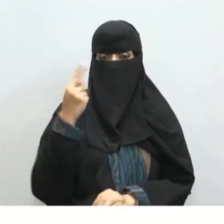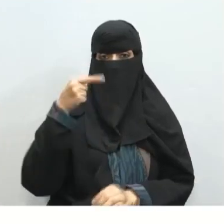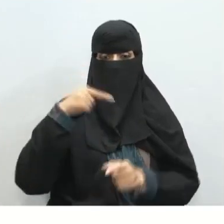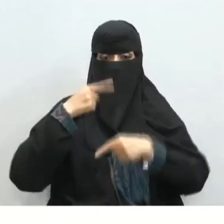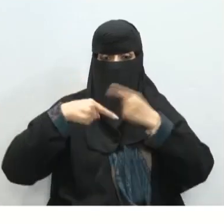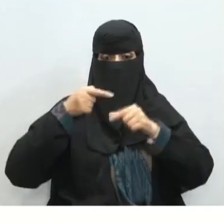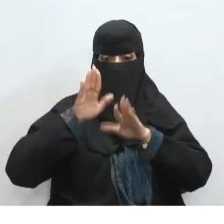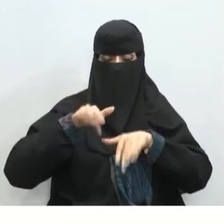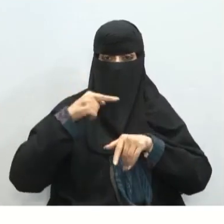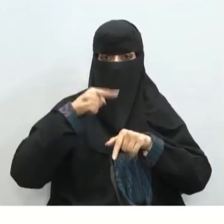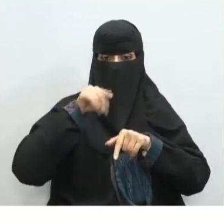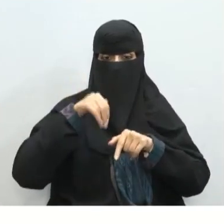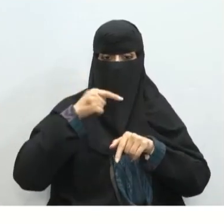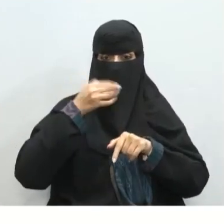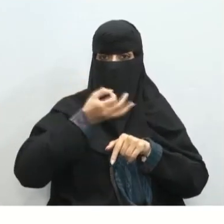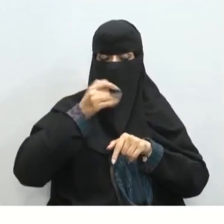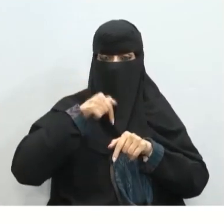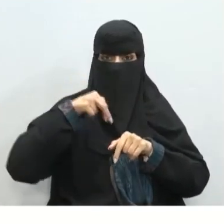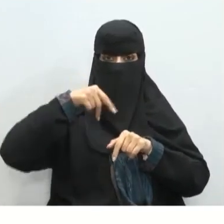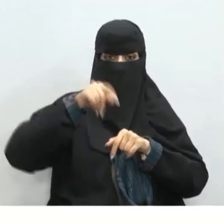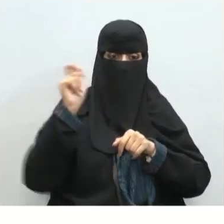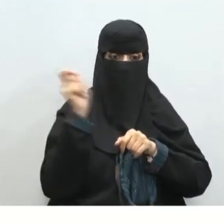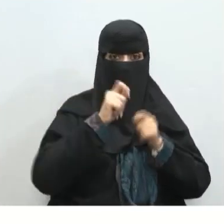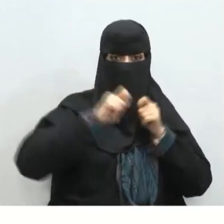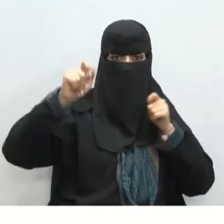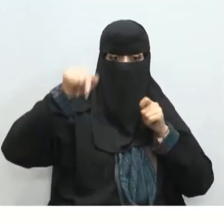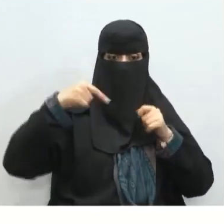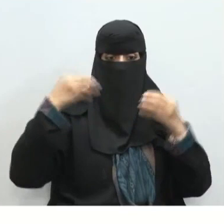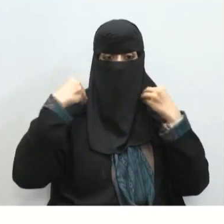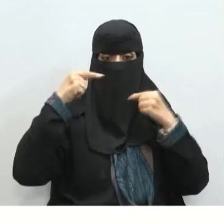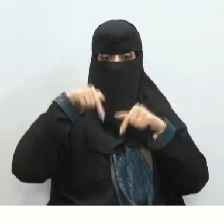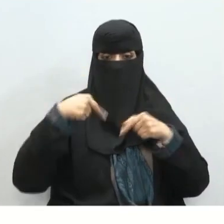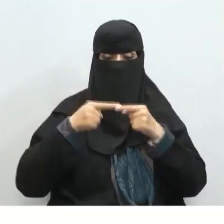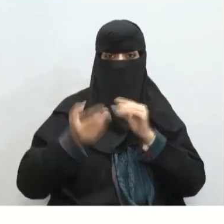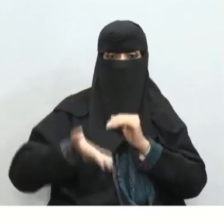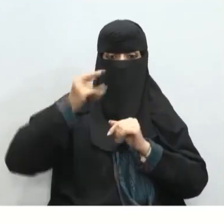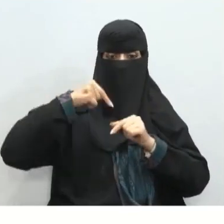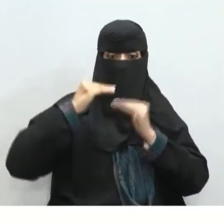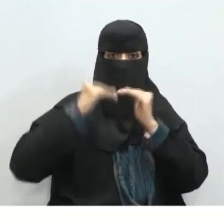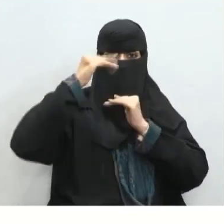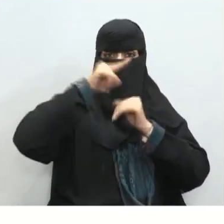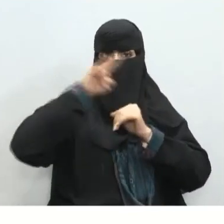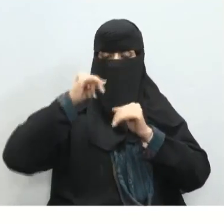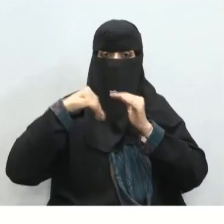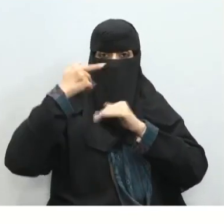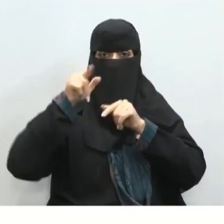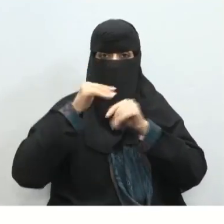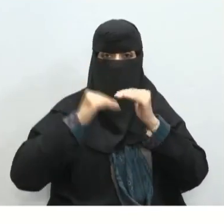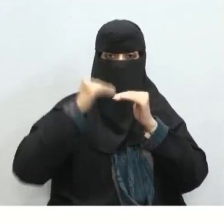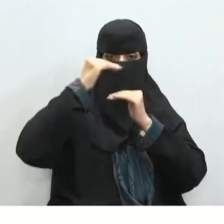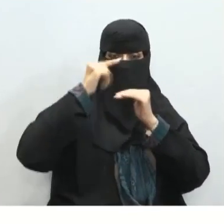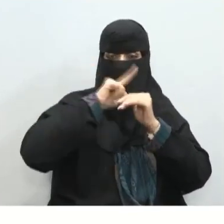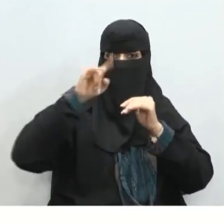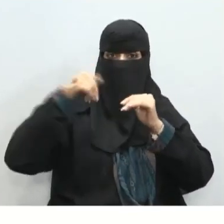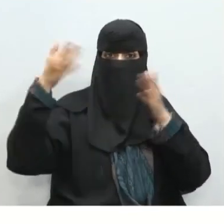عاده ما يت يتحدث عداؤو المسافات الطويله عن التدريب الذي يهدف الى رفع العتبه اللاهوائيه العتبه اللاهوائيه